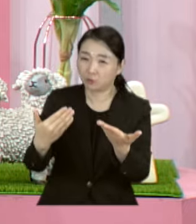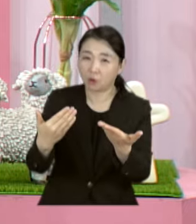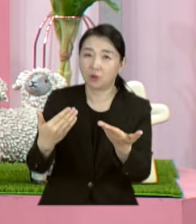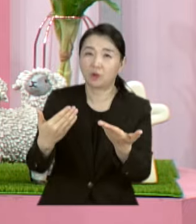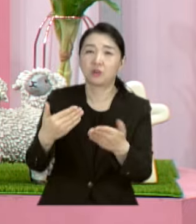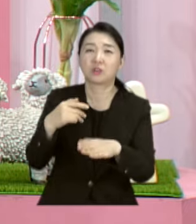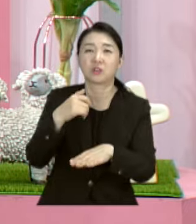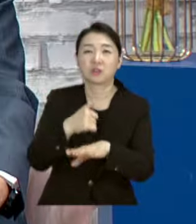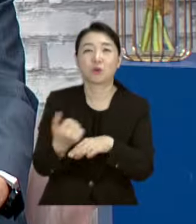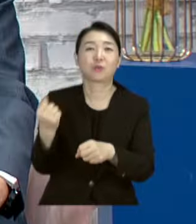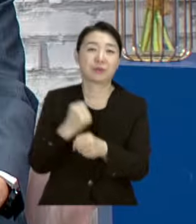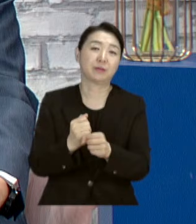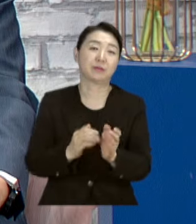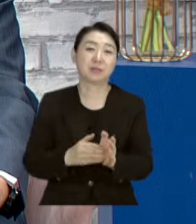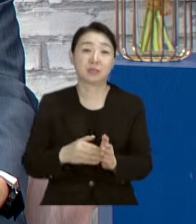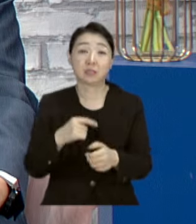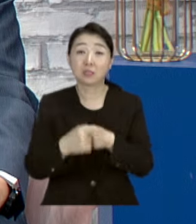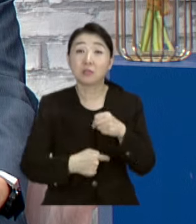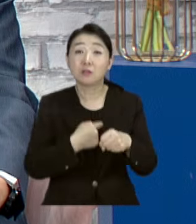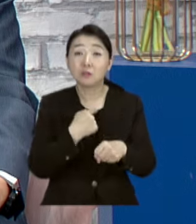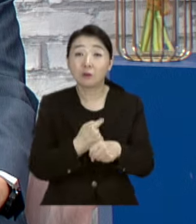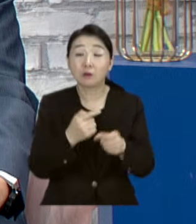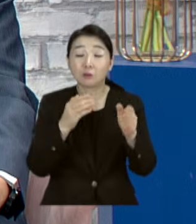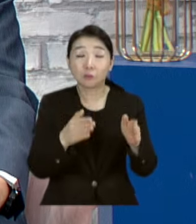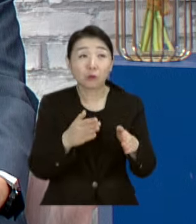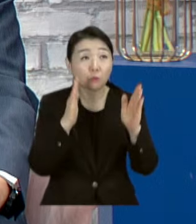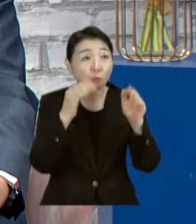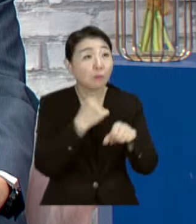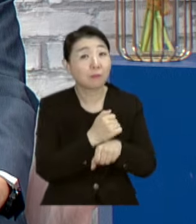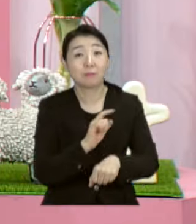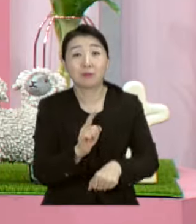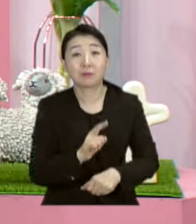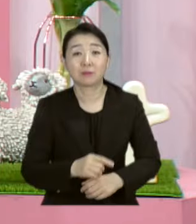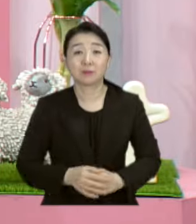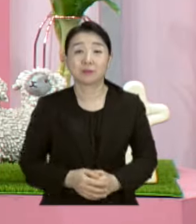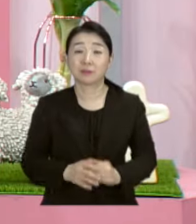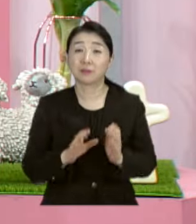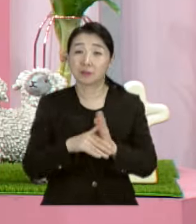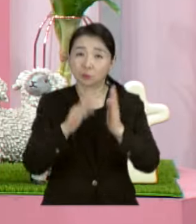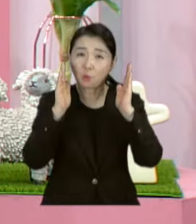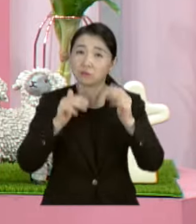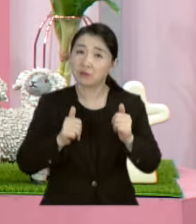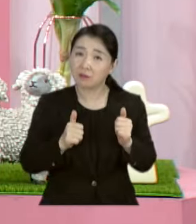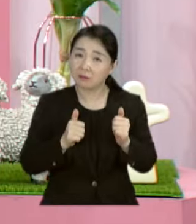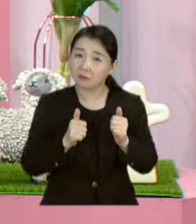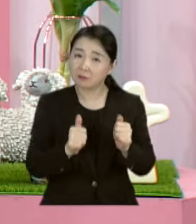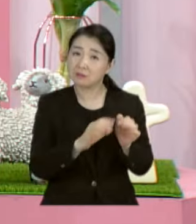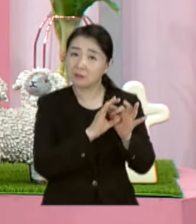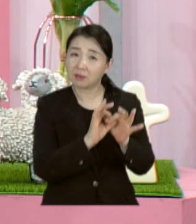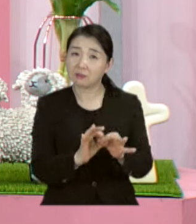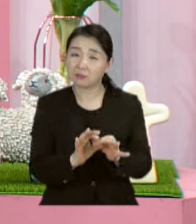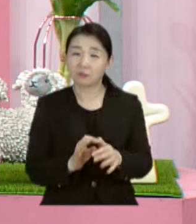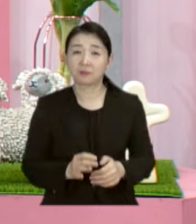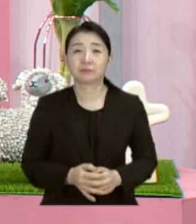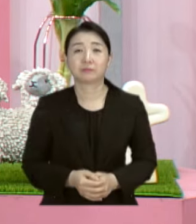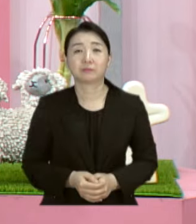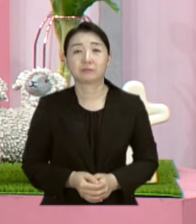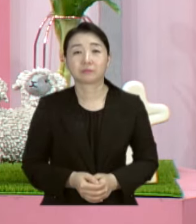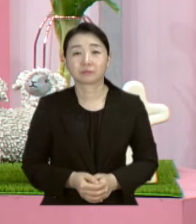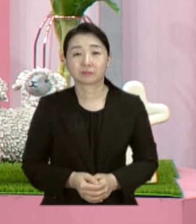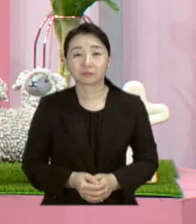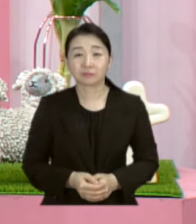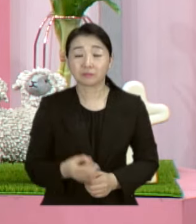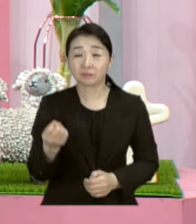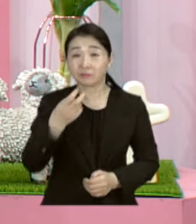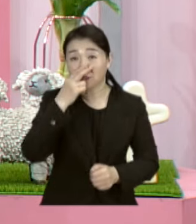이제 원위치했죠. 1년 동안 그럼 어디 쪽으로 가 계셨어요? 뭐 그때도 공부는 계속했죠. 다시 네네. 이제 트라이 어게인 하는